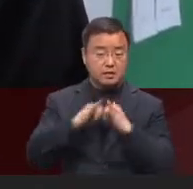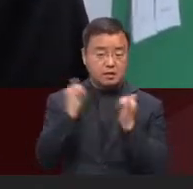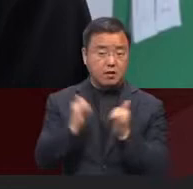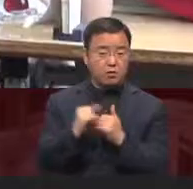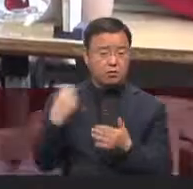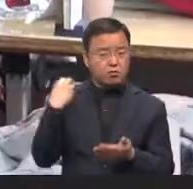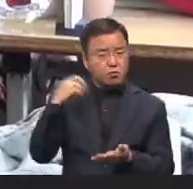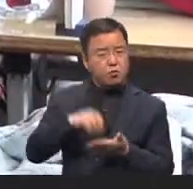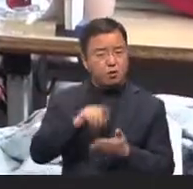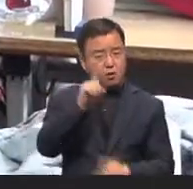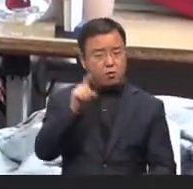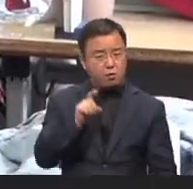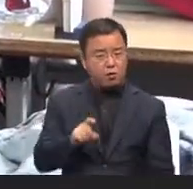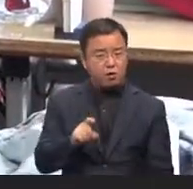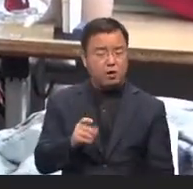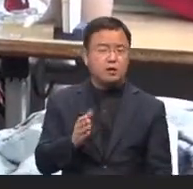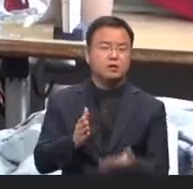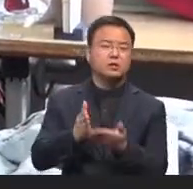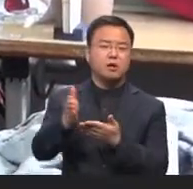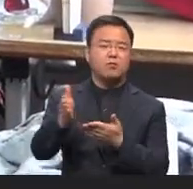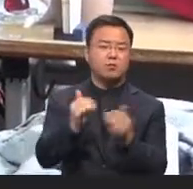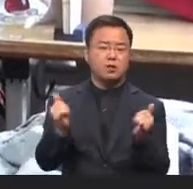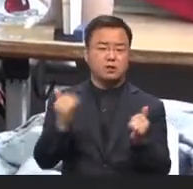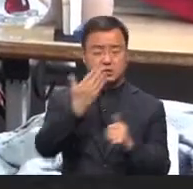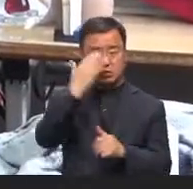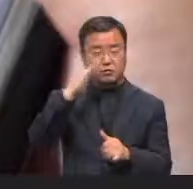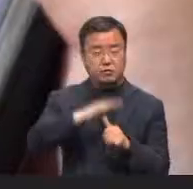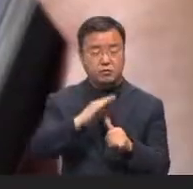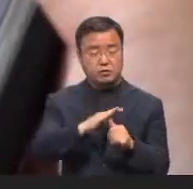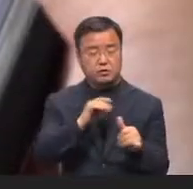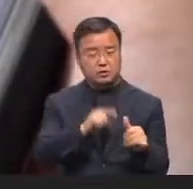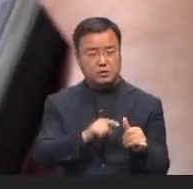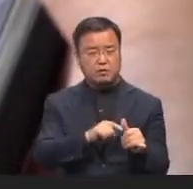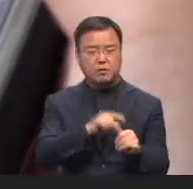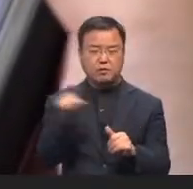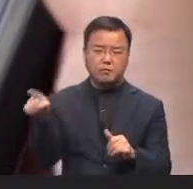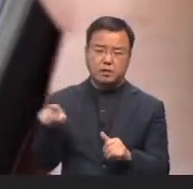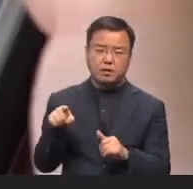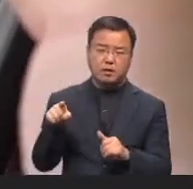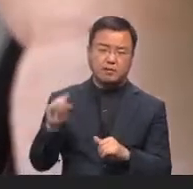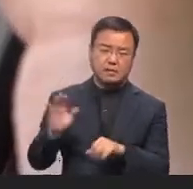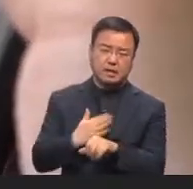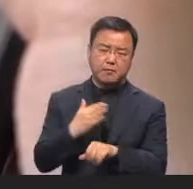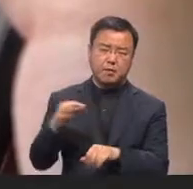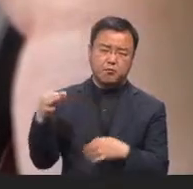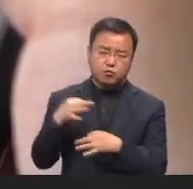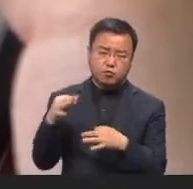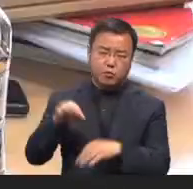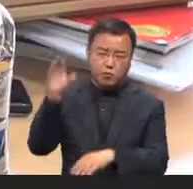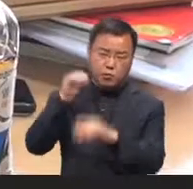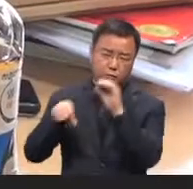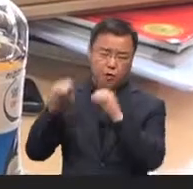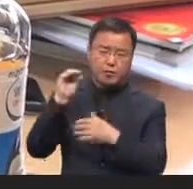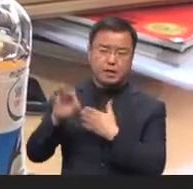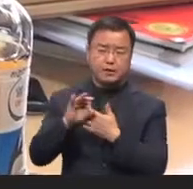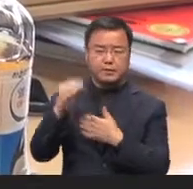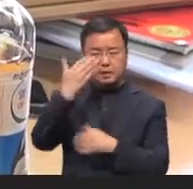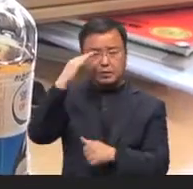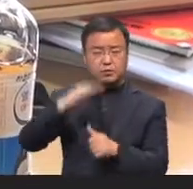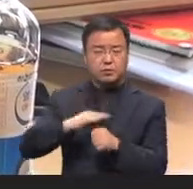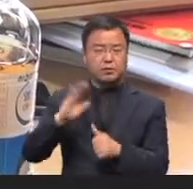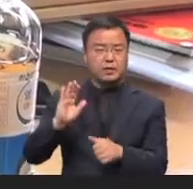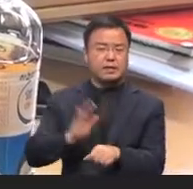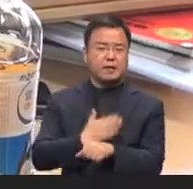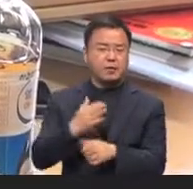있을지. 전문가들은 청소년들이 연예인의 일탈 행위를 지속적으로 접하게 되면 잘못된 가치관을 형성할 수